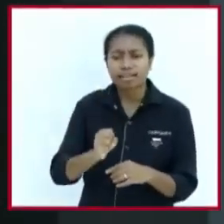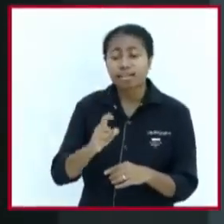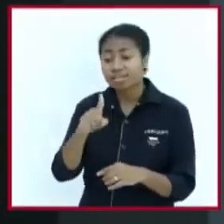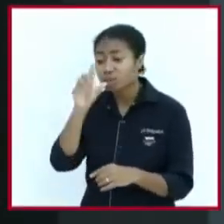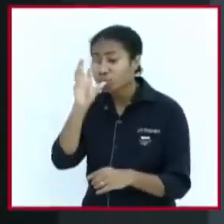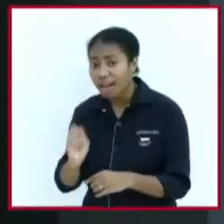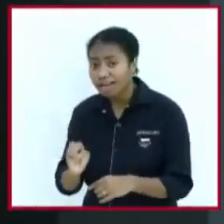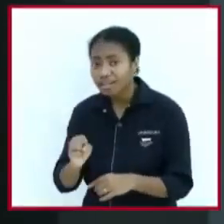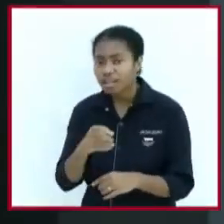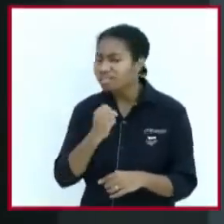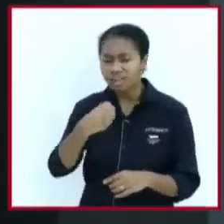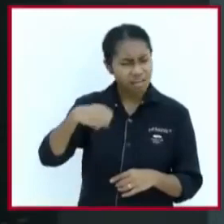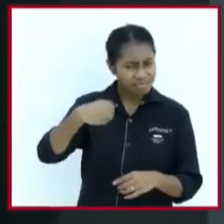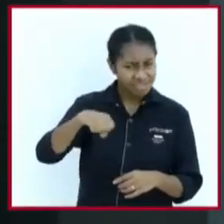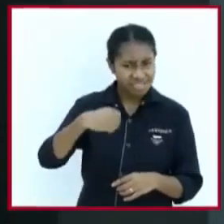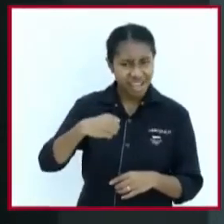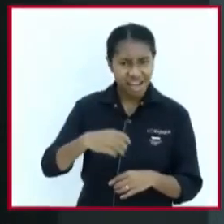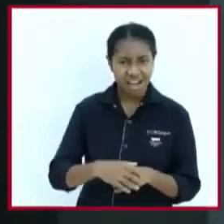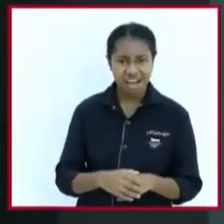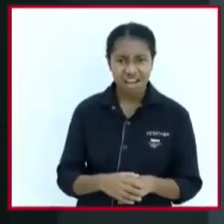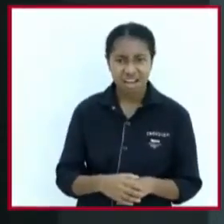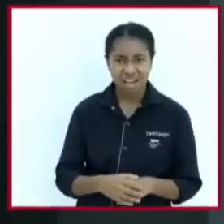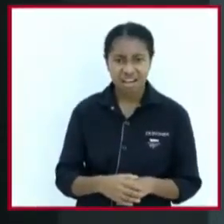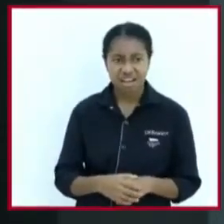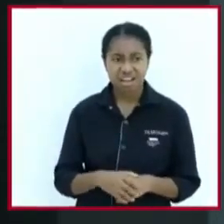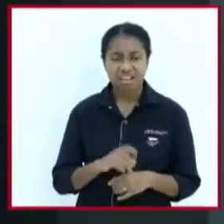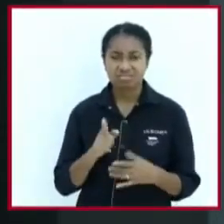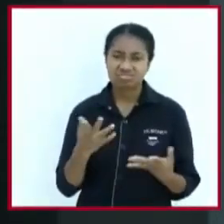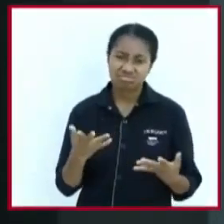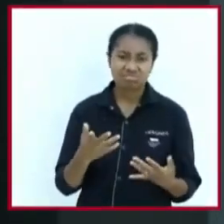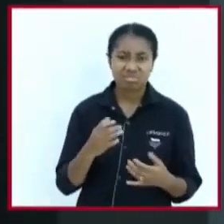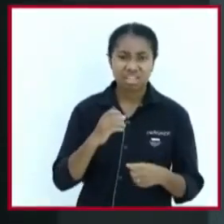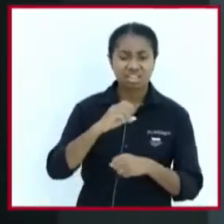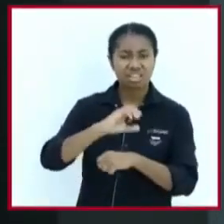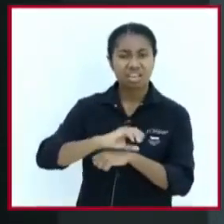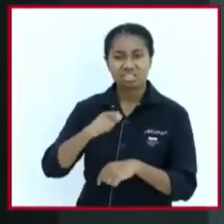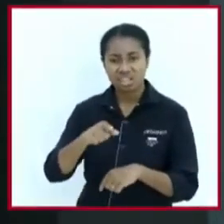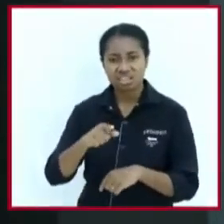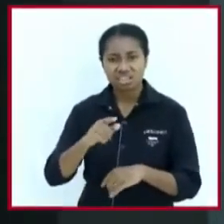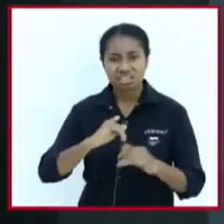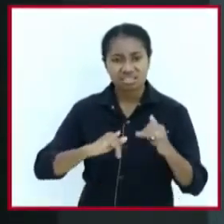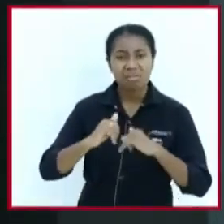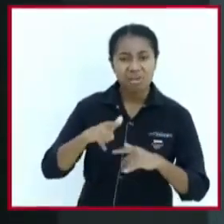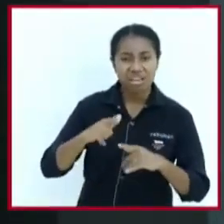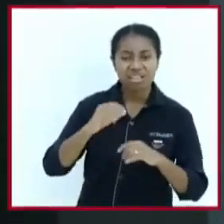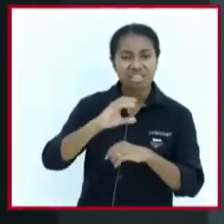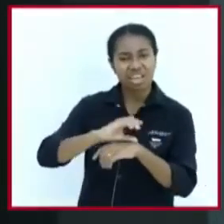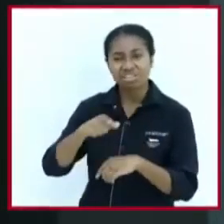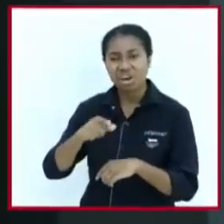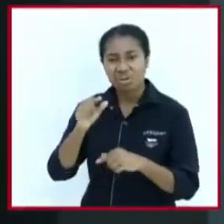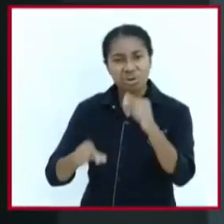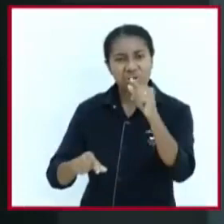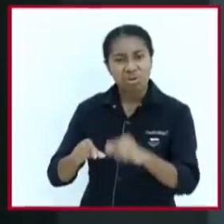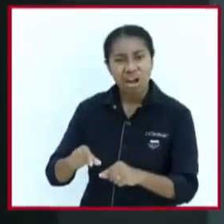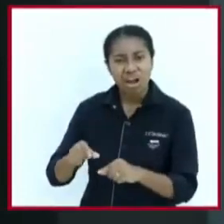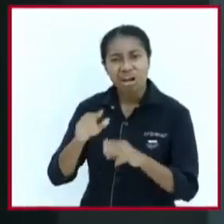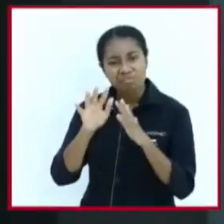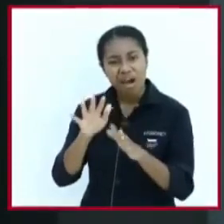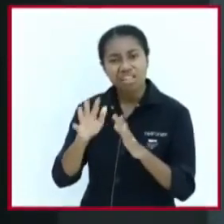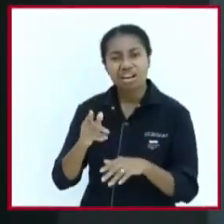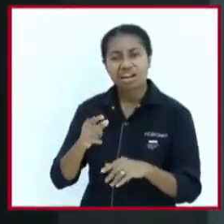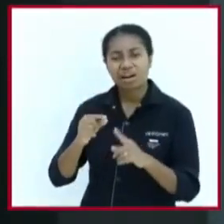saya harus sadar ternyata di gereja pun banyak orang pakai jurus kepiting Tan Hai di dalam